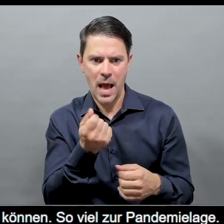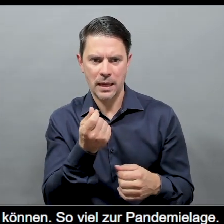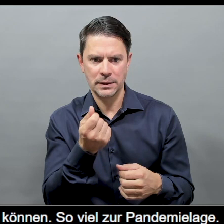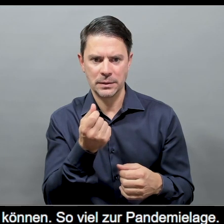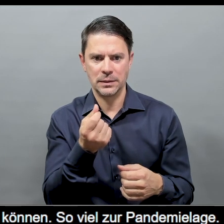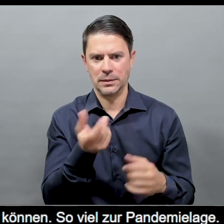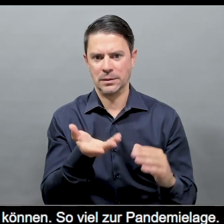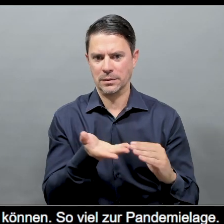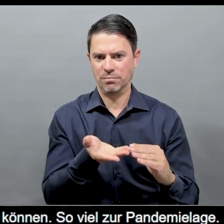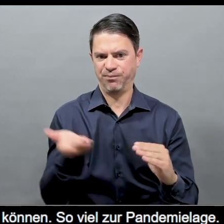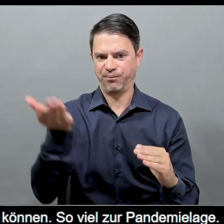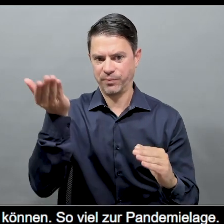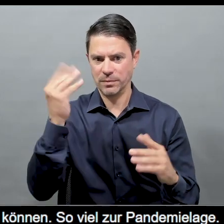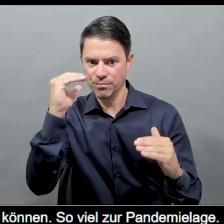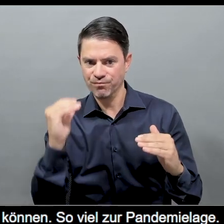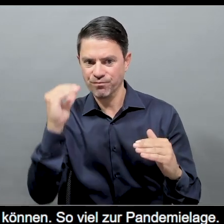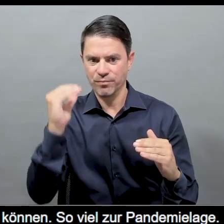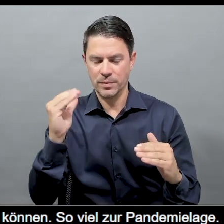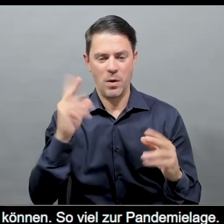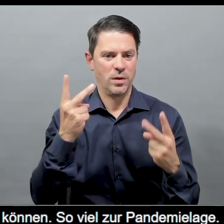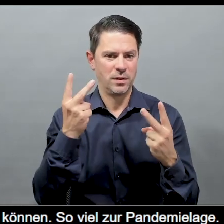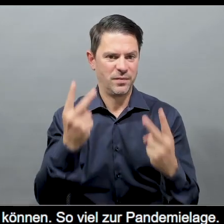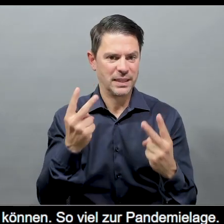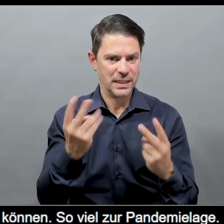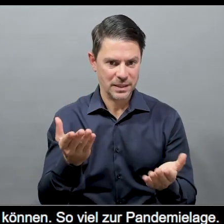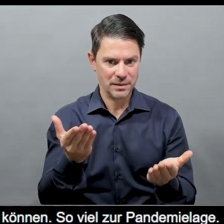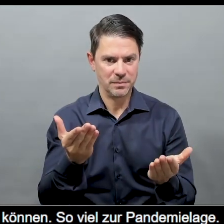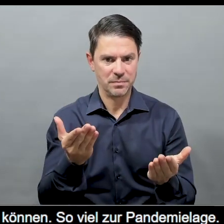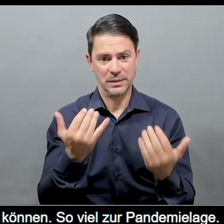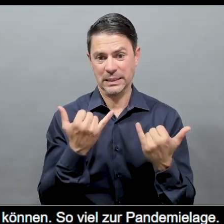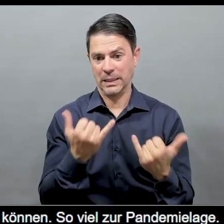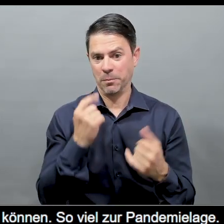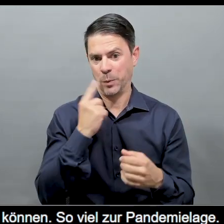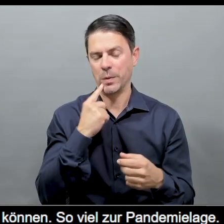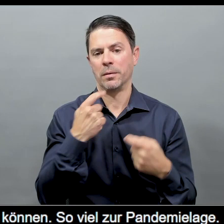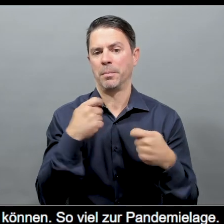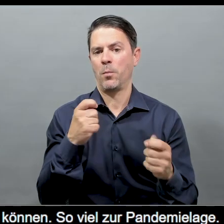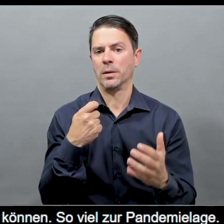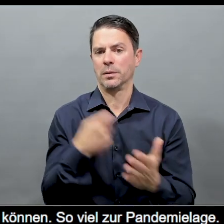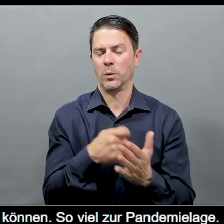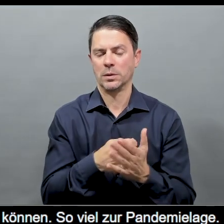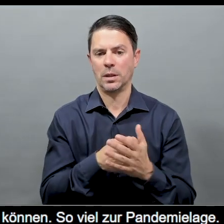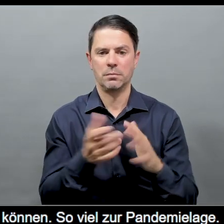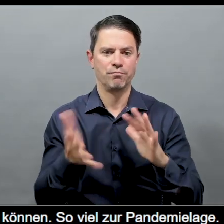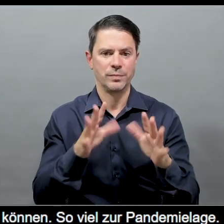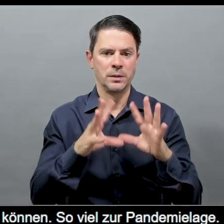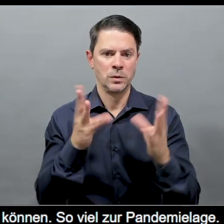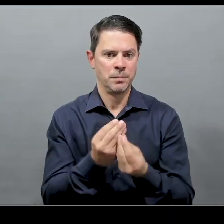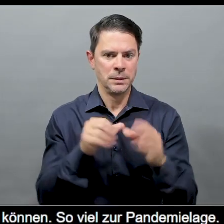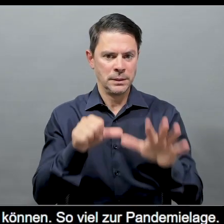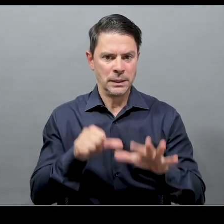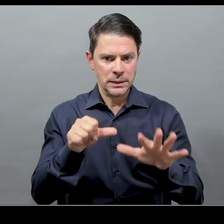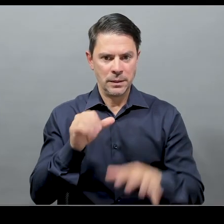Statistische Landesamt ausgeführt, innerhalb eines Jahres sind die Baukosten um 16 Prozent entsprechend gestiegen. Also es sind alles